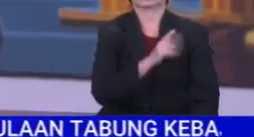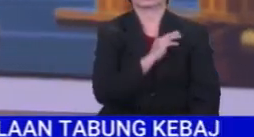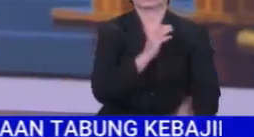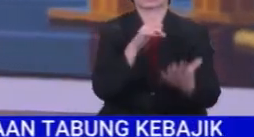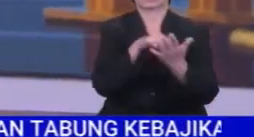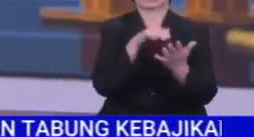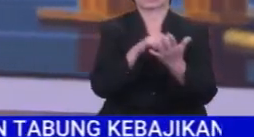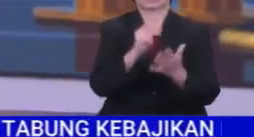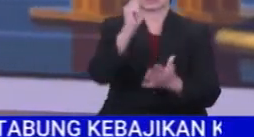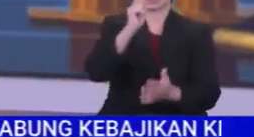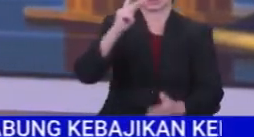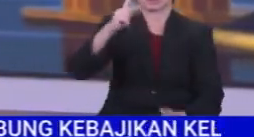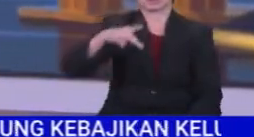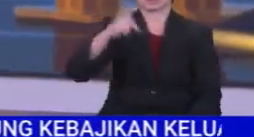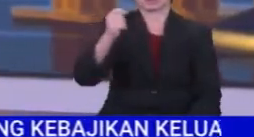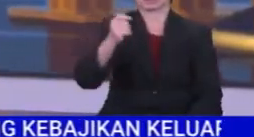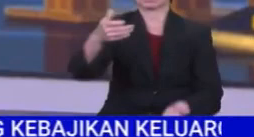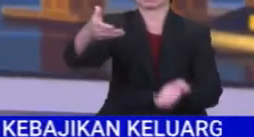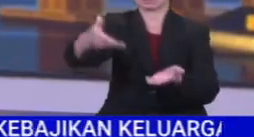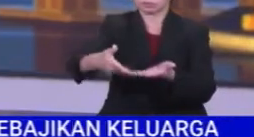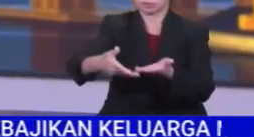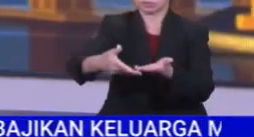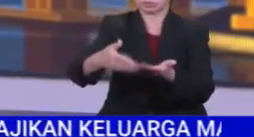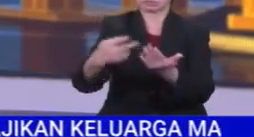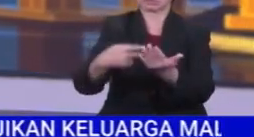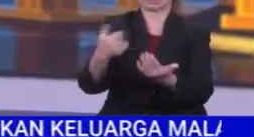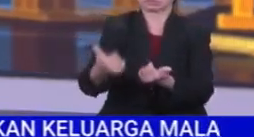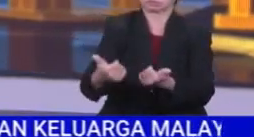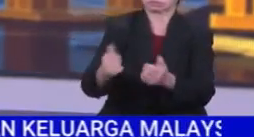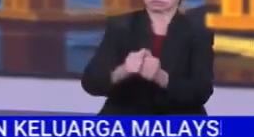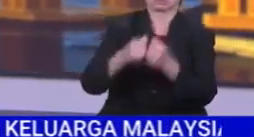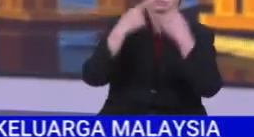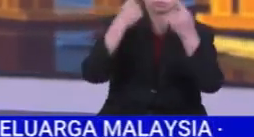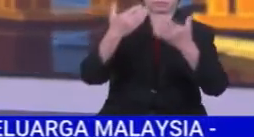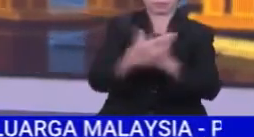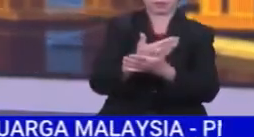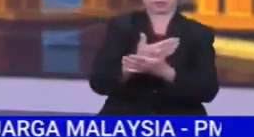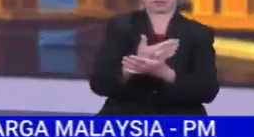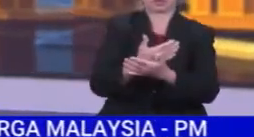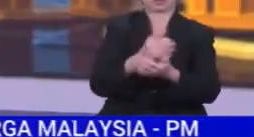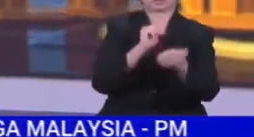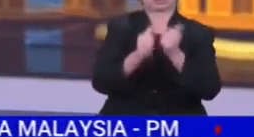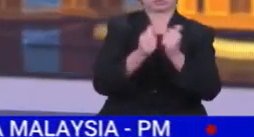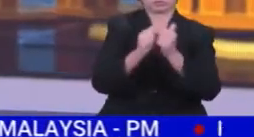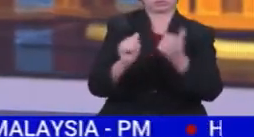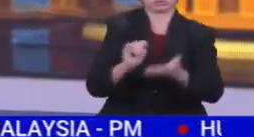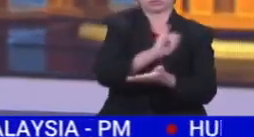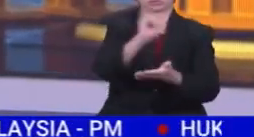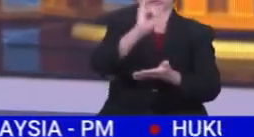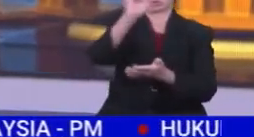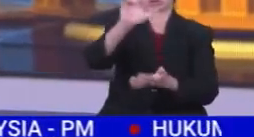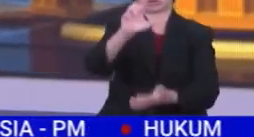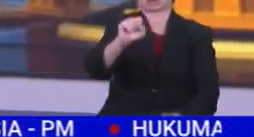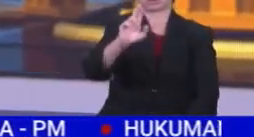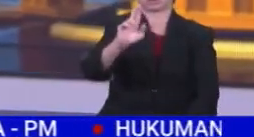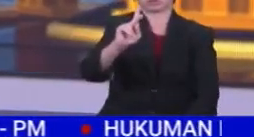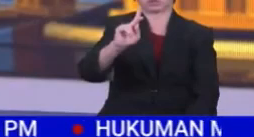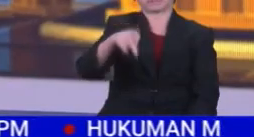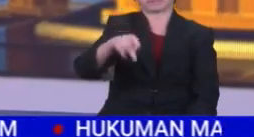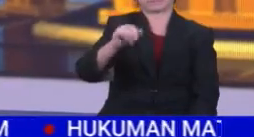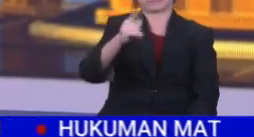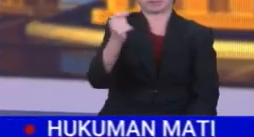pengajian tinggi kepiti memperkenalkan beberapa insentif kecemerlangan baru sebanyak sukan institusi pendidikan tinggi sukip